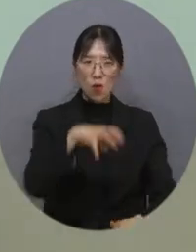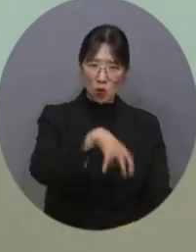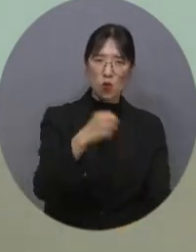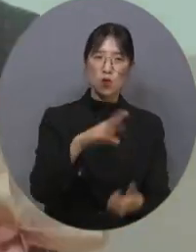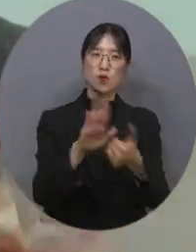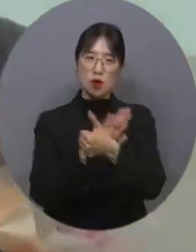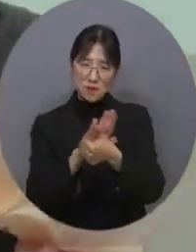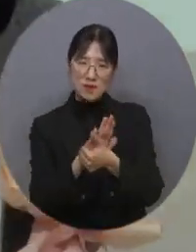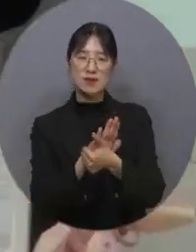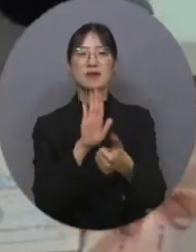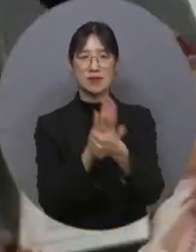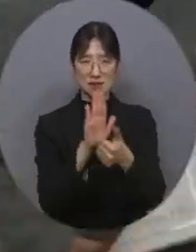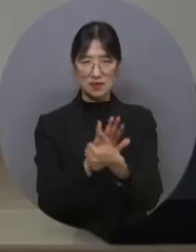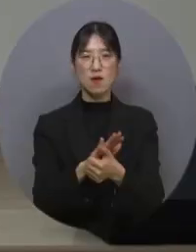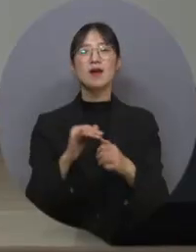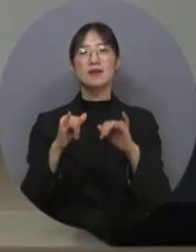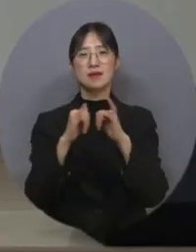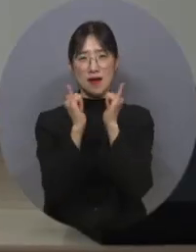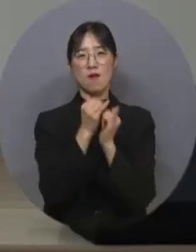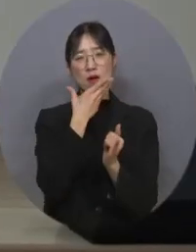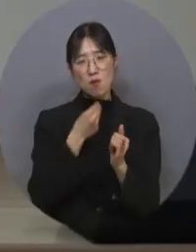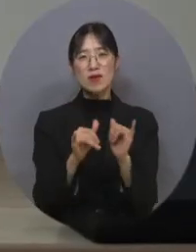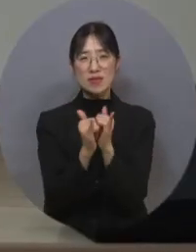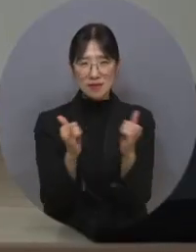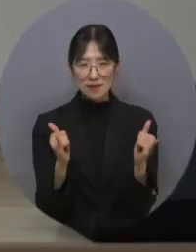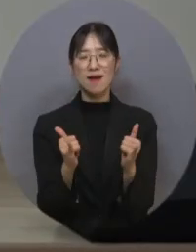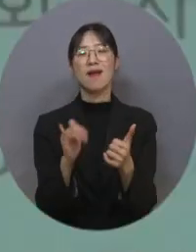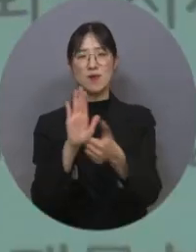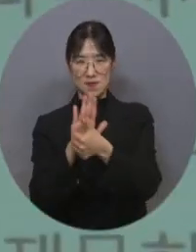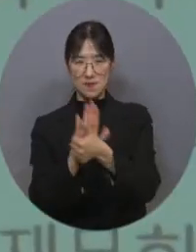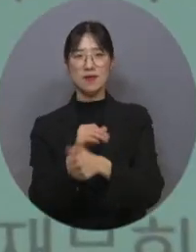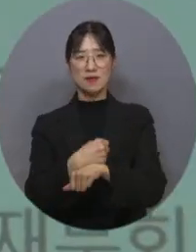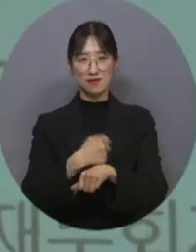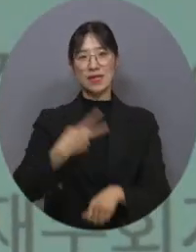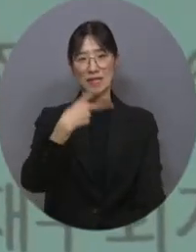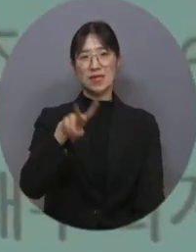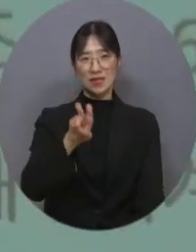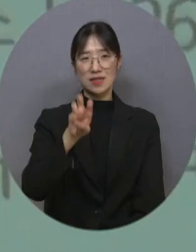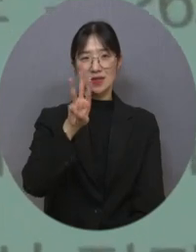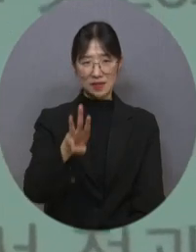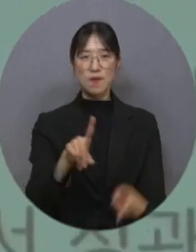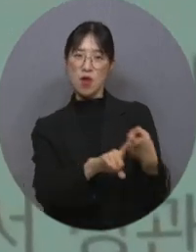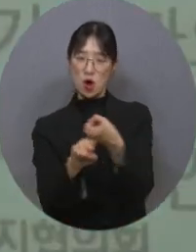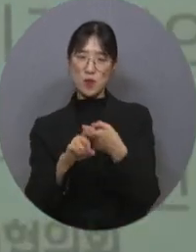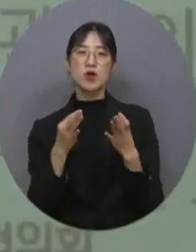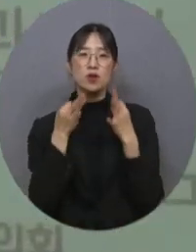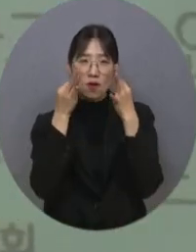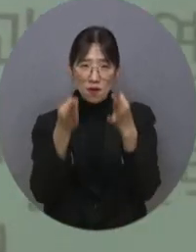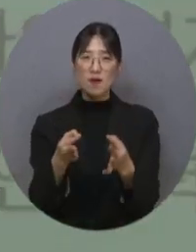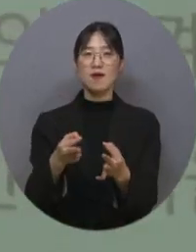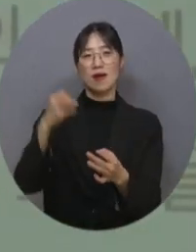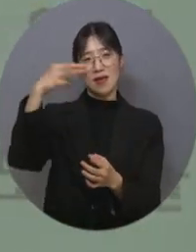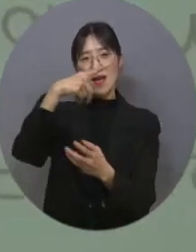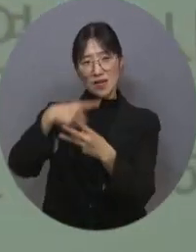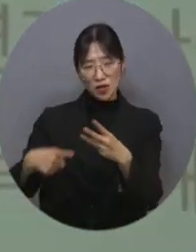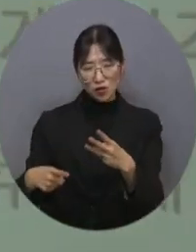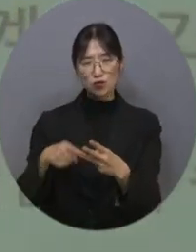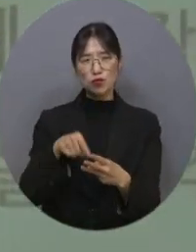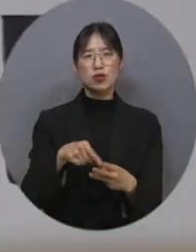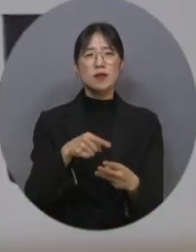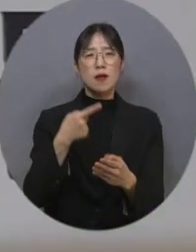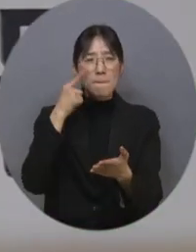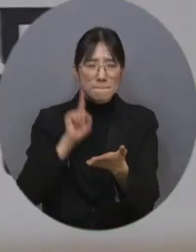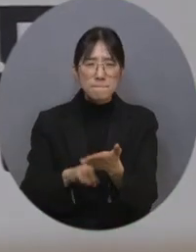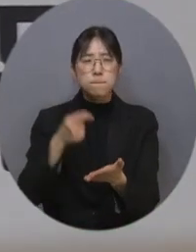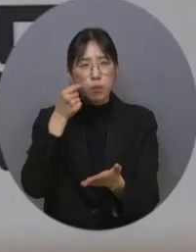사회복지사의 처우 향상을 실천하고 있습니다 2023년도에도 협의회의 노력이 양주시 사회복지 사각지대에서